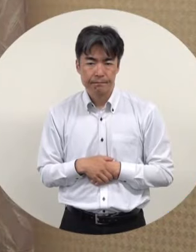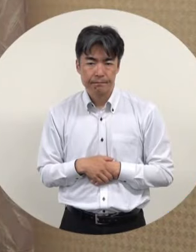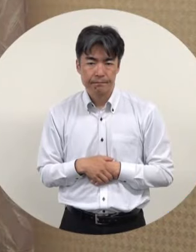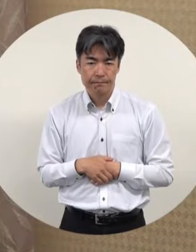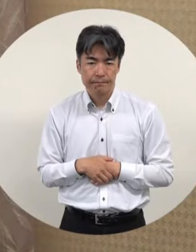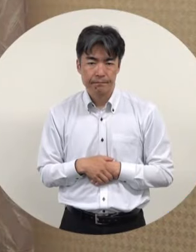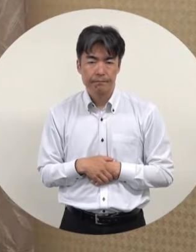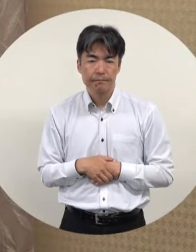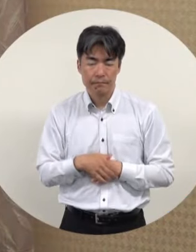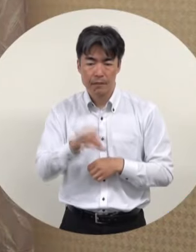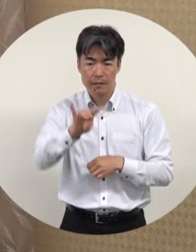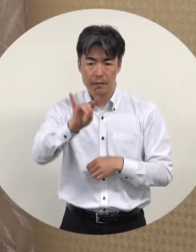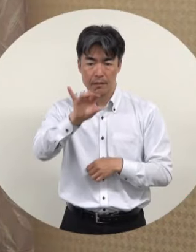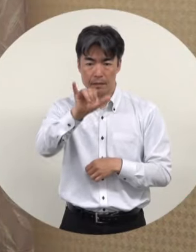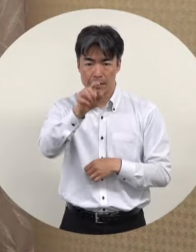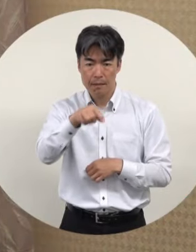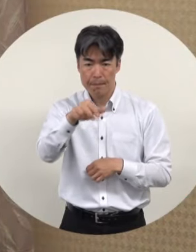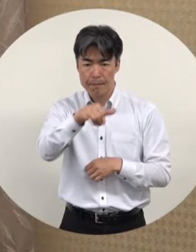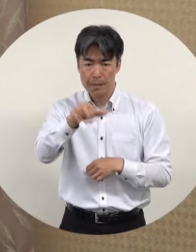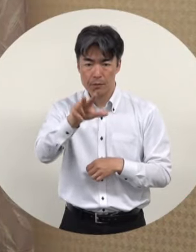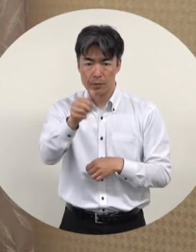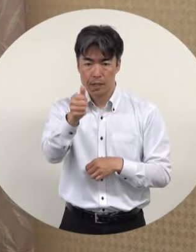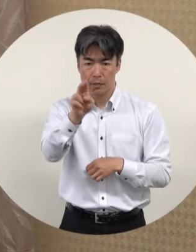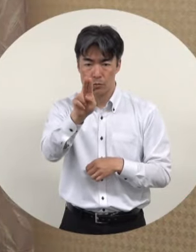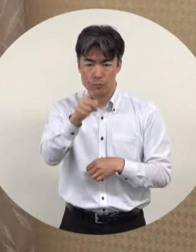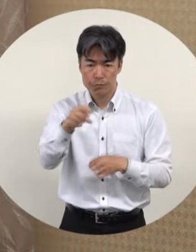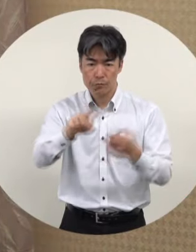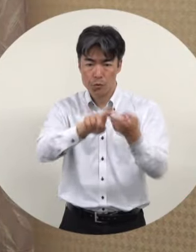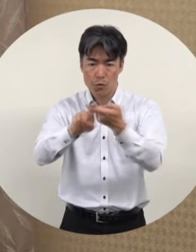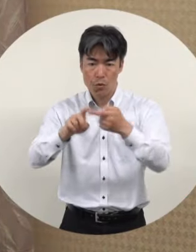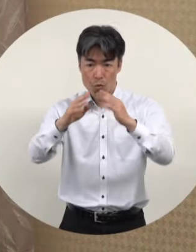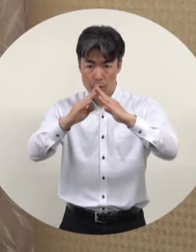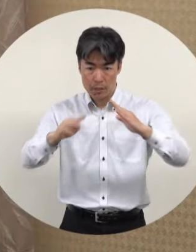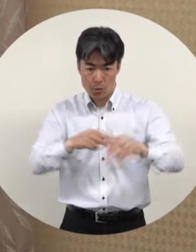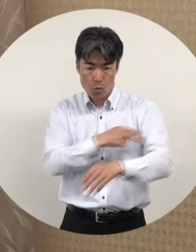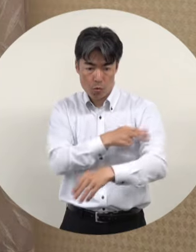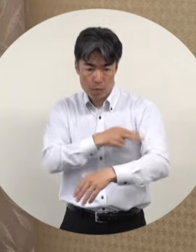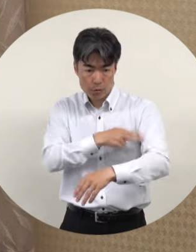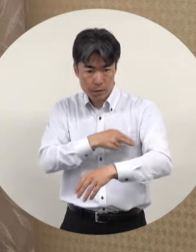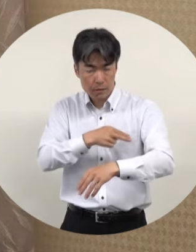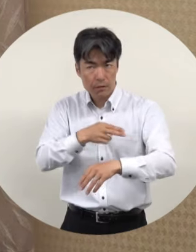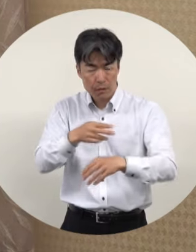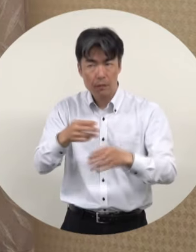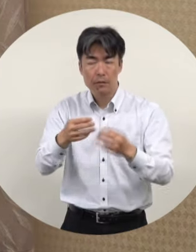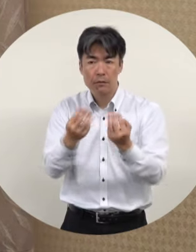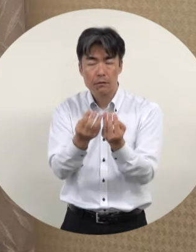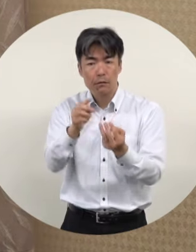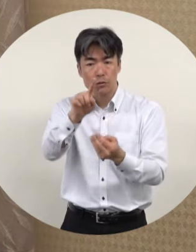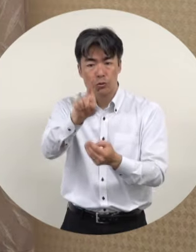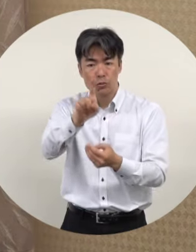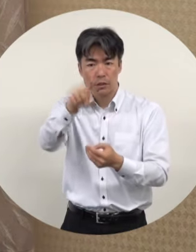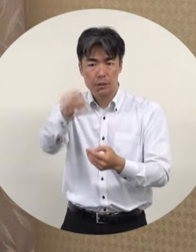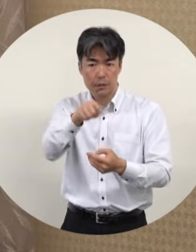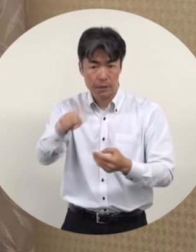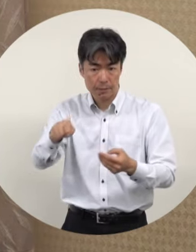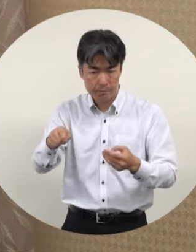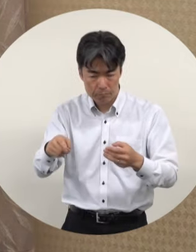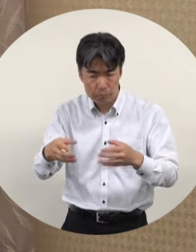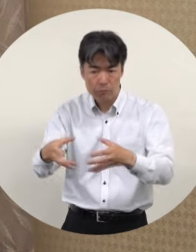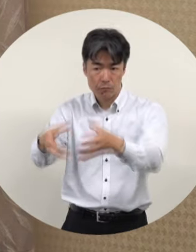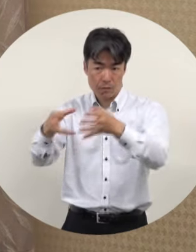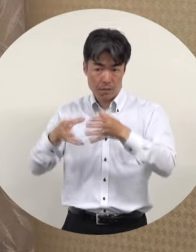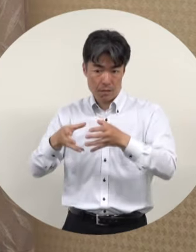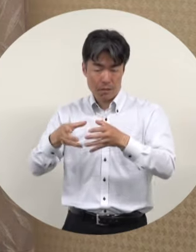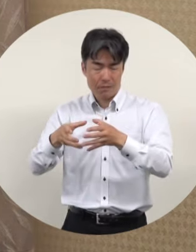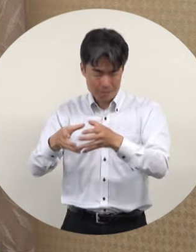キャンベルタウン協会の役員さんが11名こちらに来られます。でその時